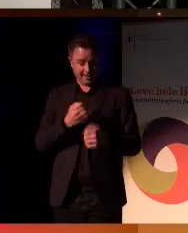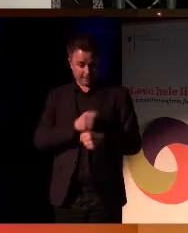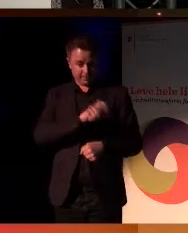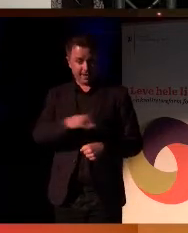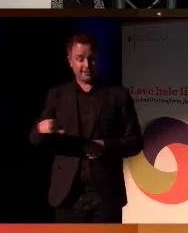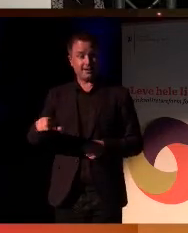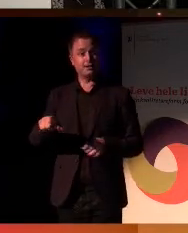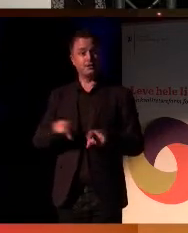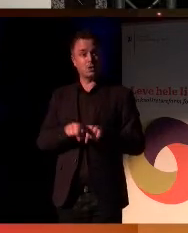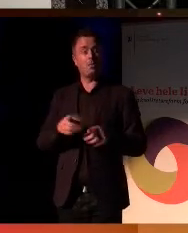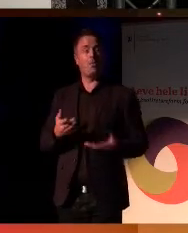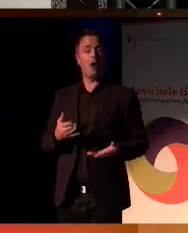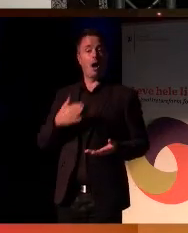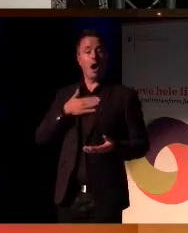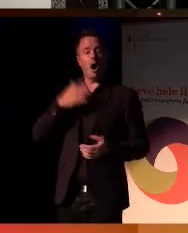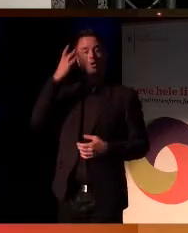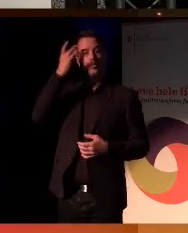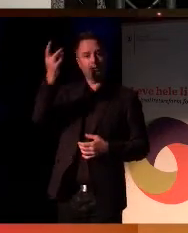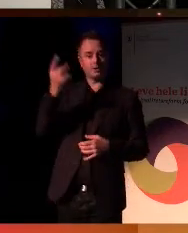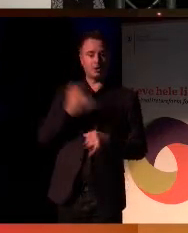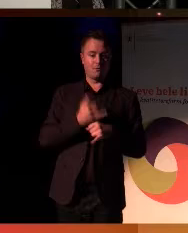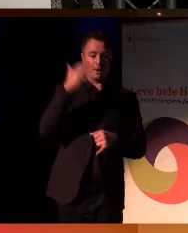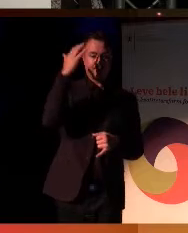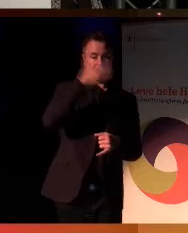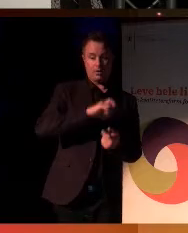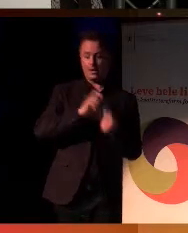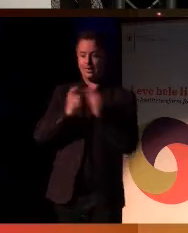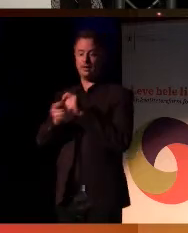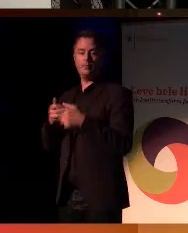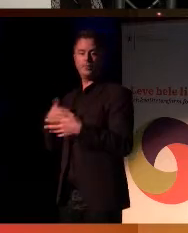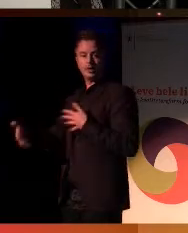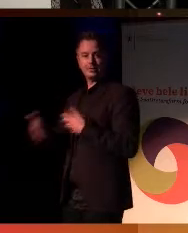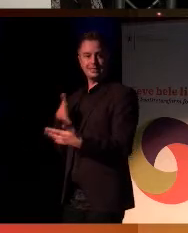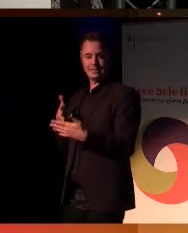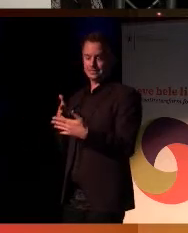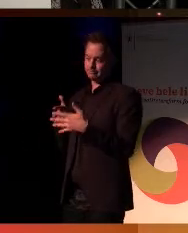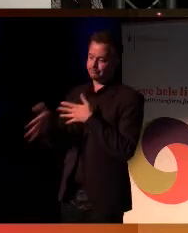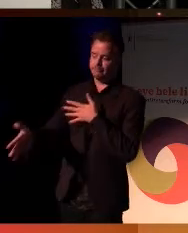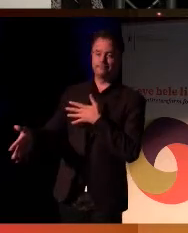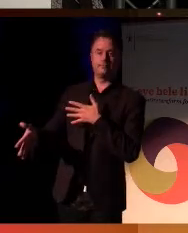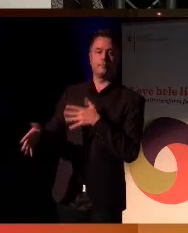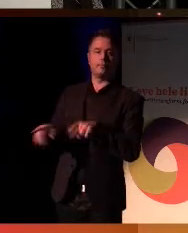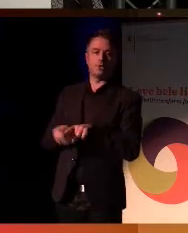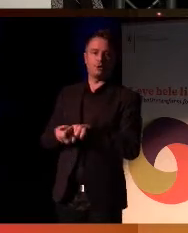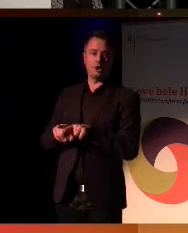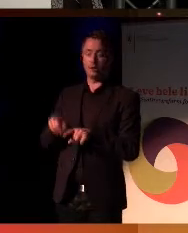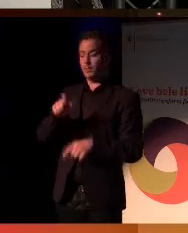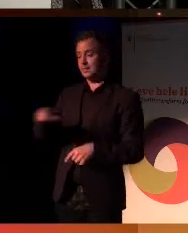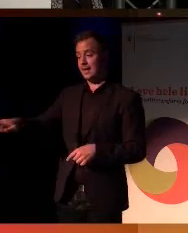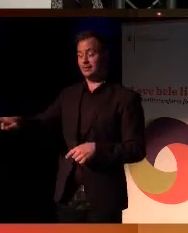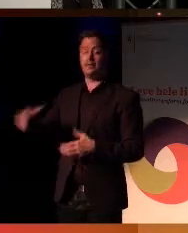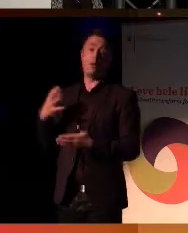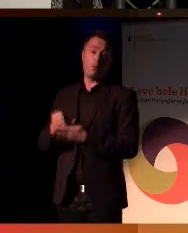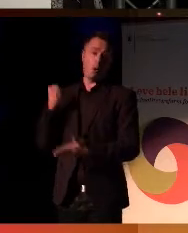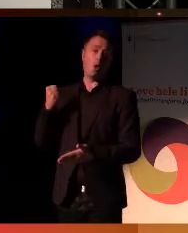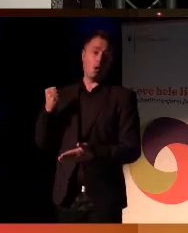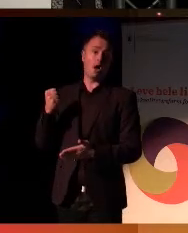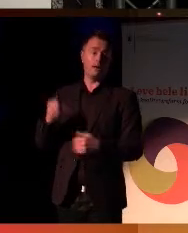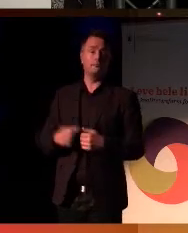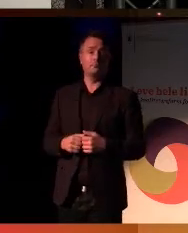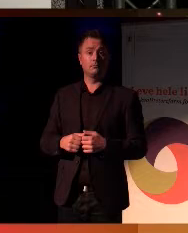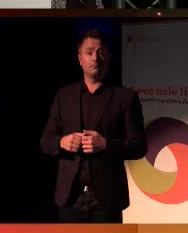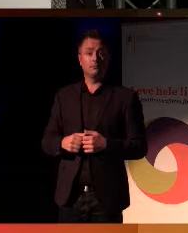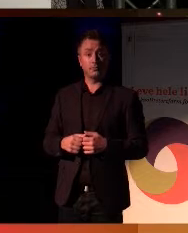å omsette teori til praktisk handling, sånn at det kommer pasientene til gode. Har